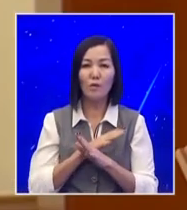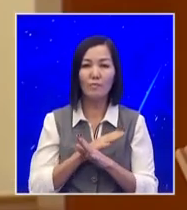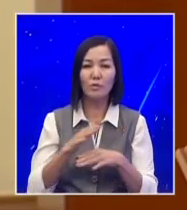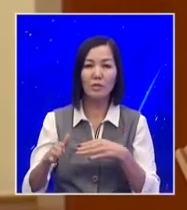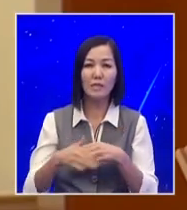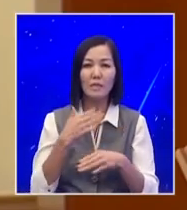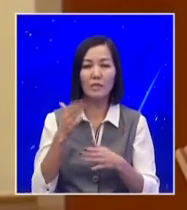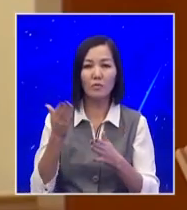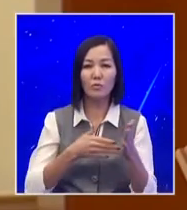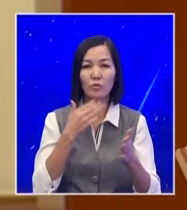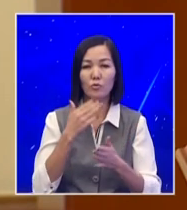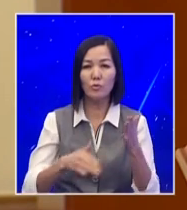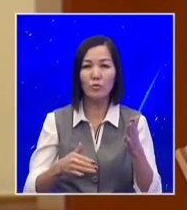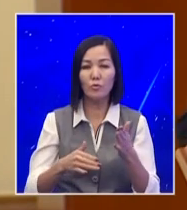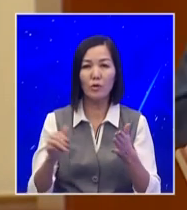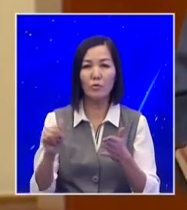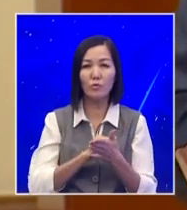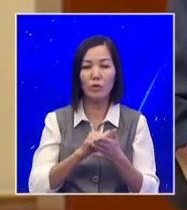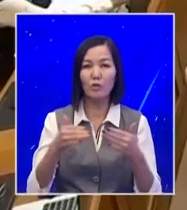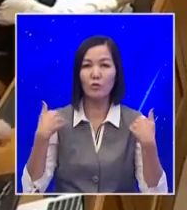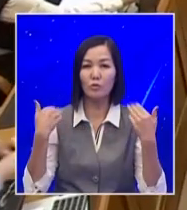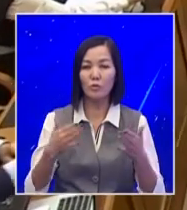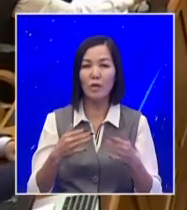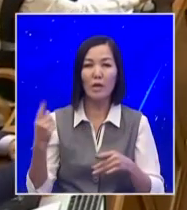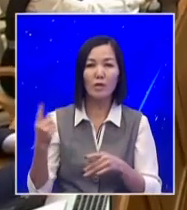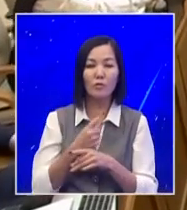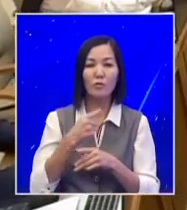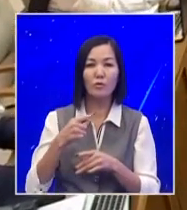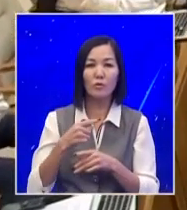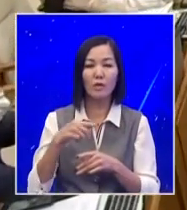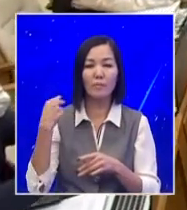ұсынды. Естеріңізде болса, Қазақстан Республикасы тұңғыш президентінің